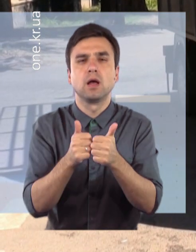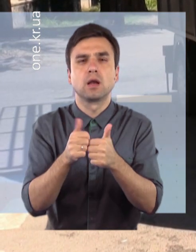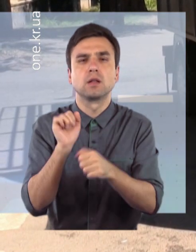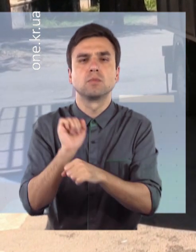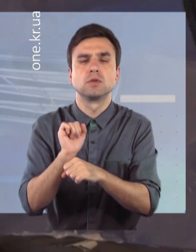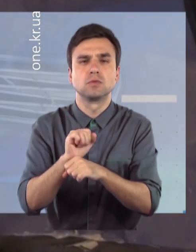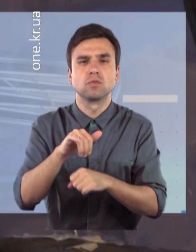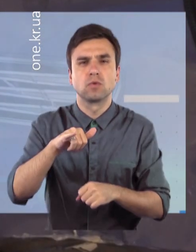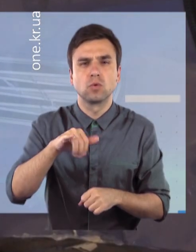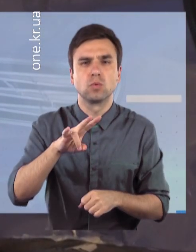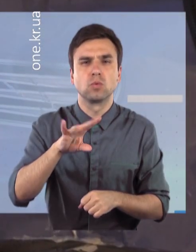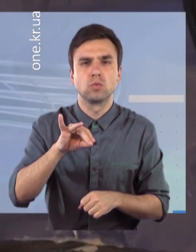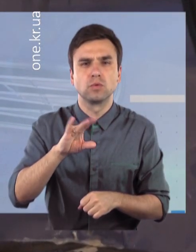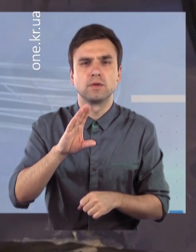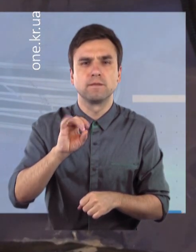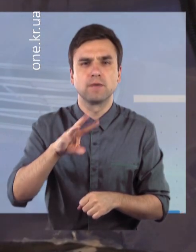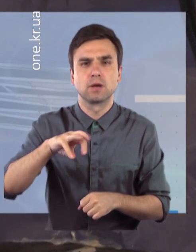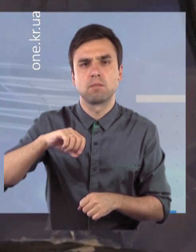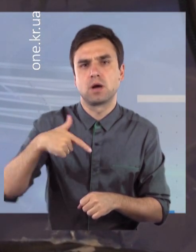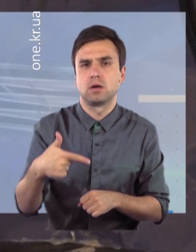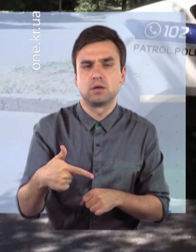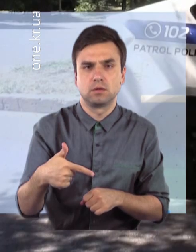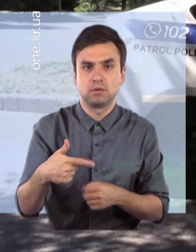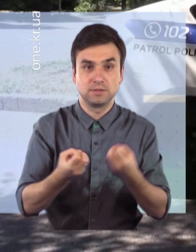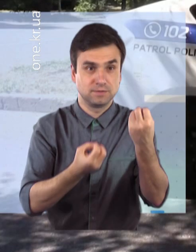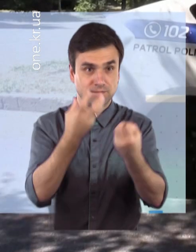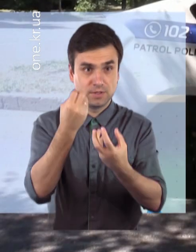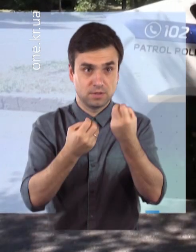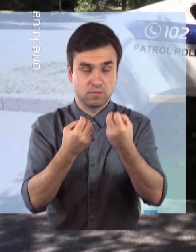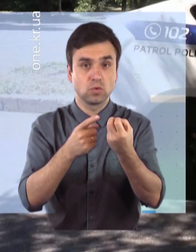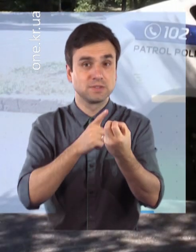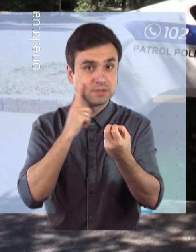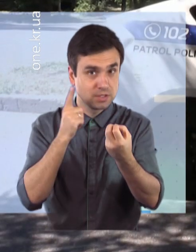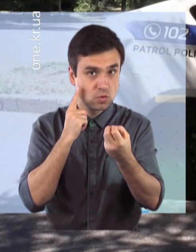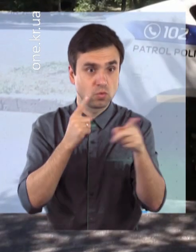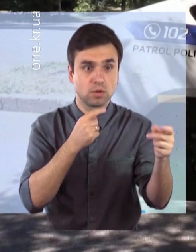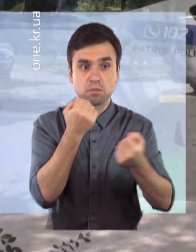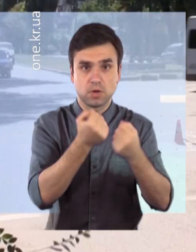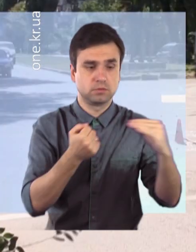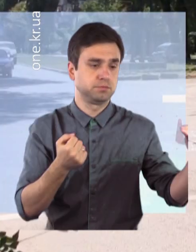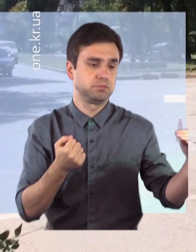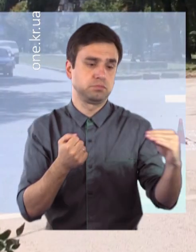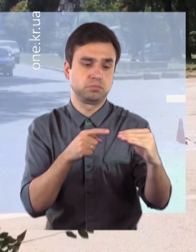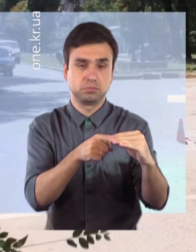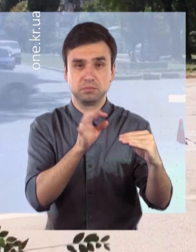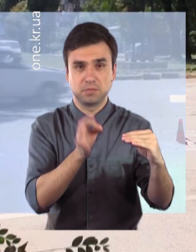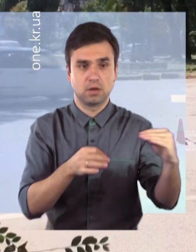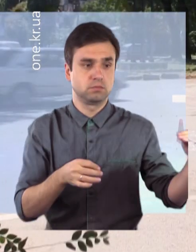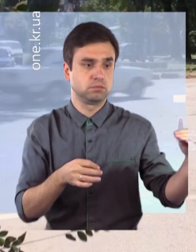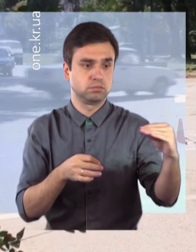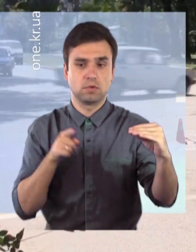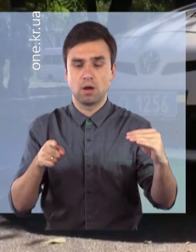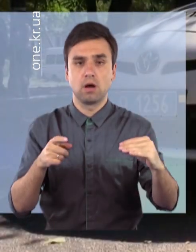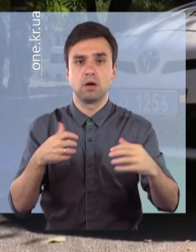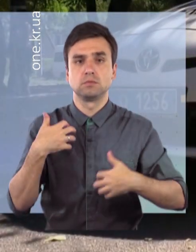на іномарці проїжджав на зелений сигнал світлофору по вулиці Стасова. В цей момент і сталося зіткнення. В результаті